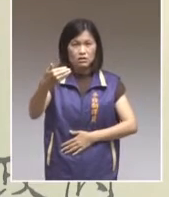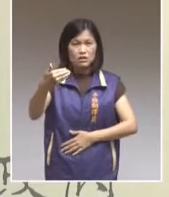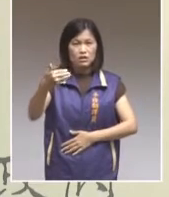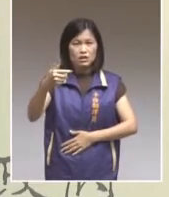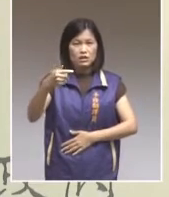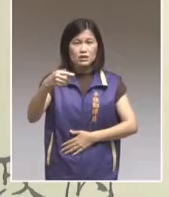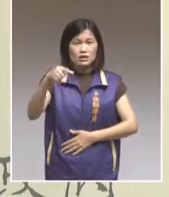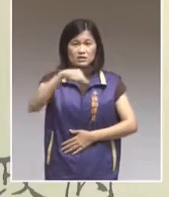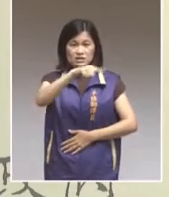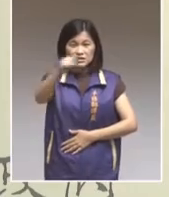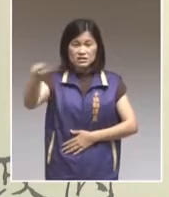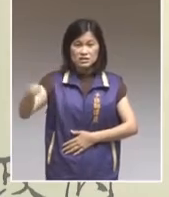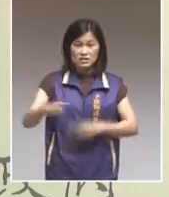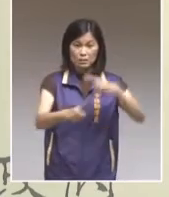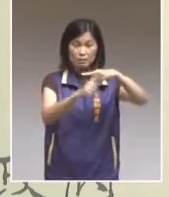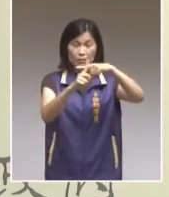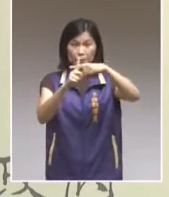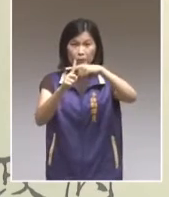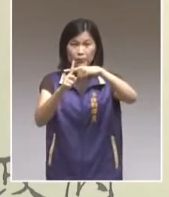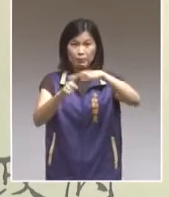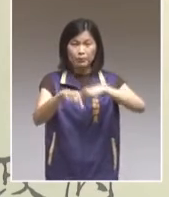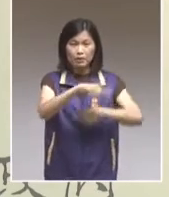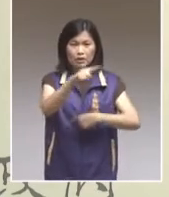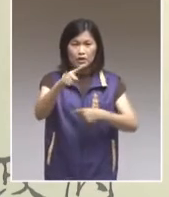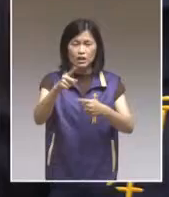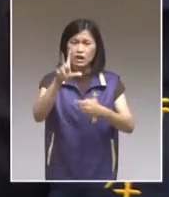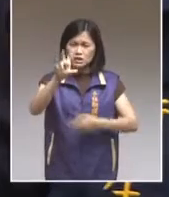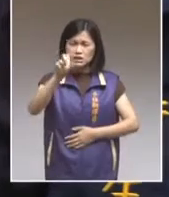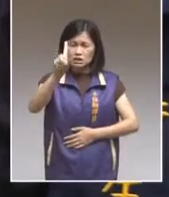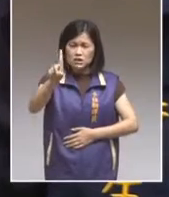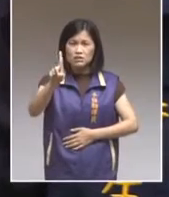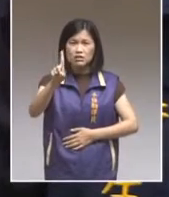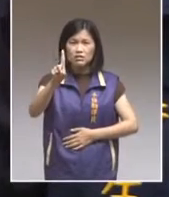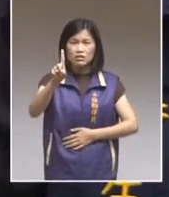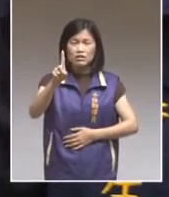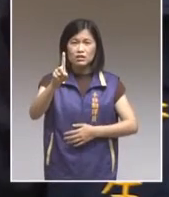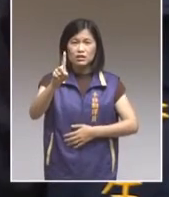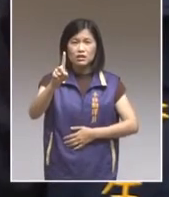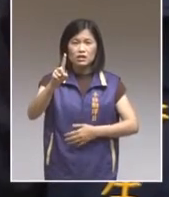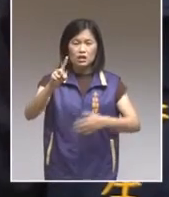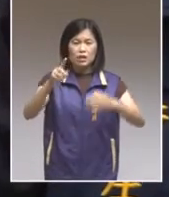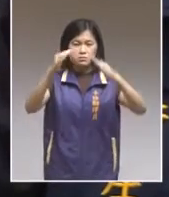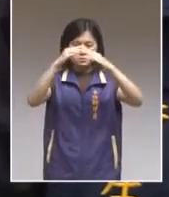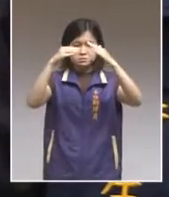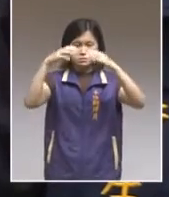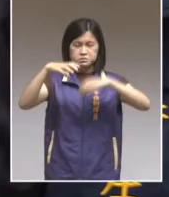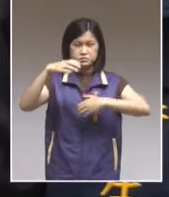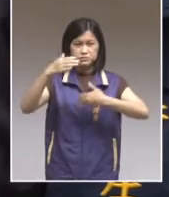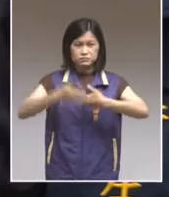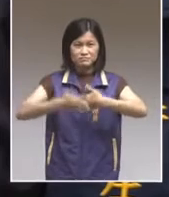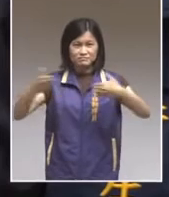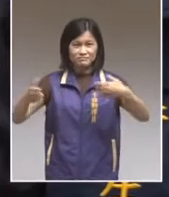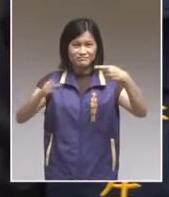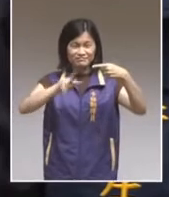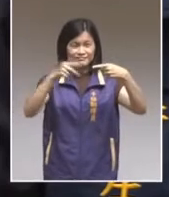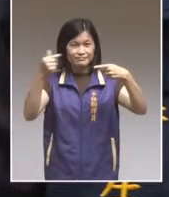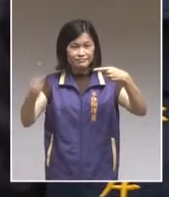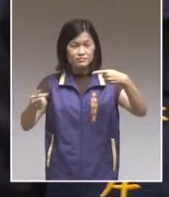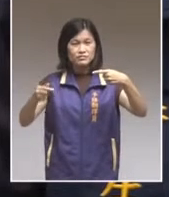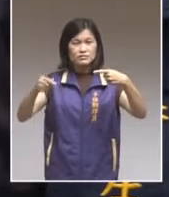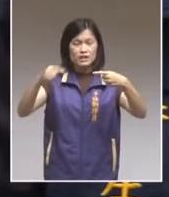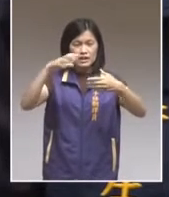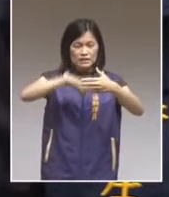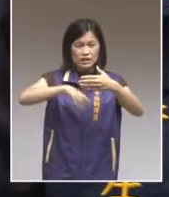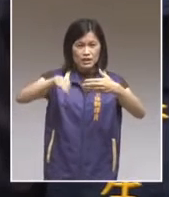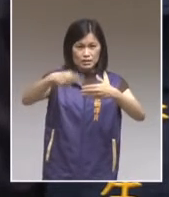析这449例的本土个案啊，大概有71个人是属于在隔离期间阴转阳，那其中有169